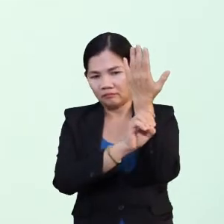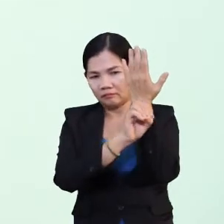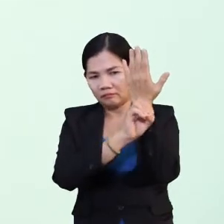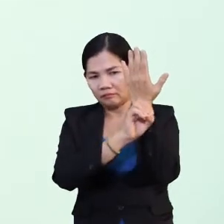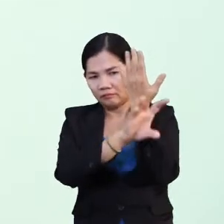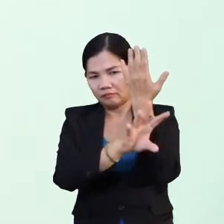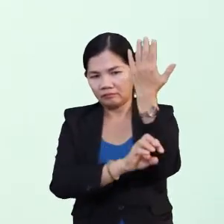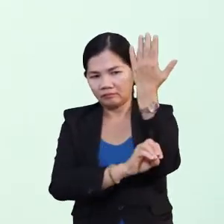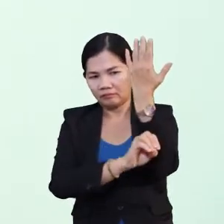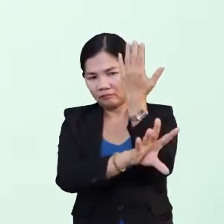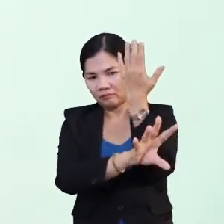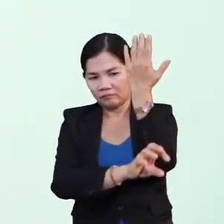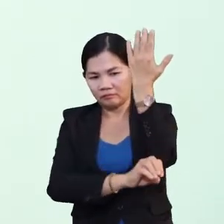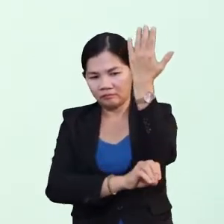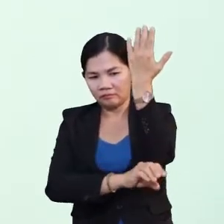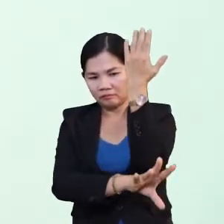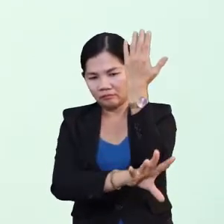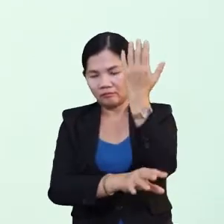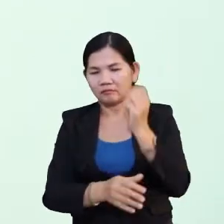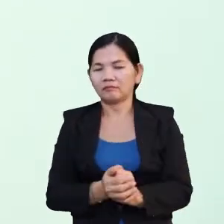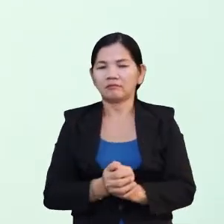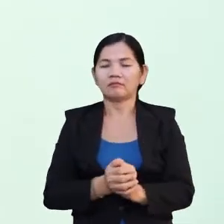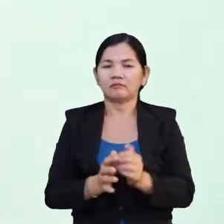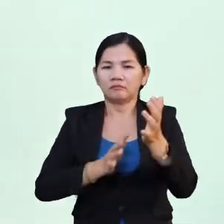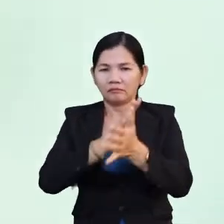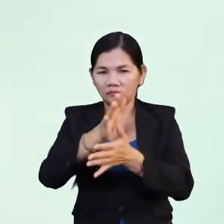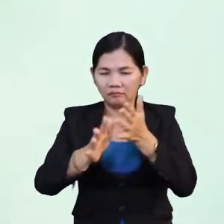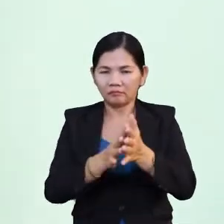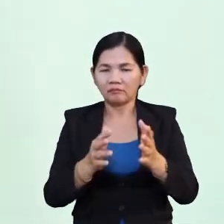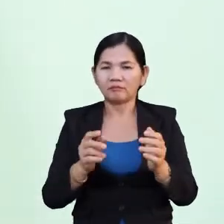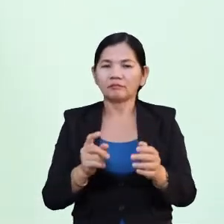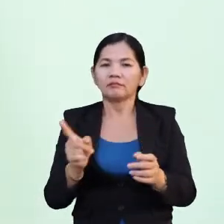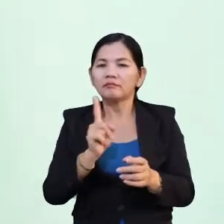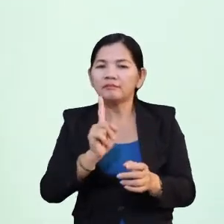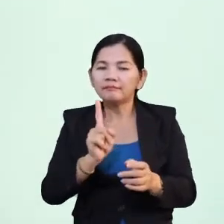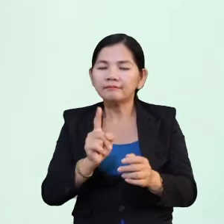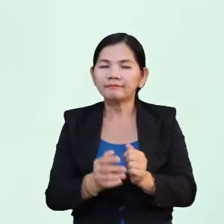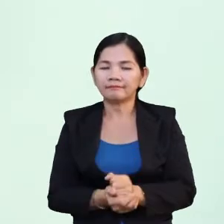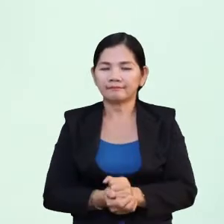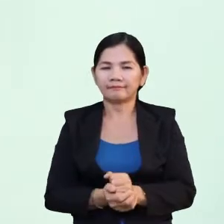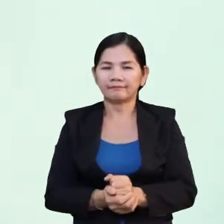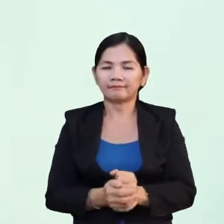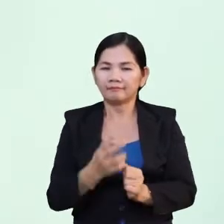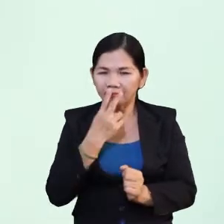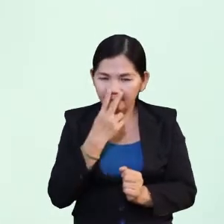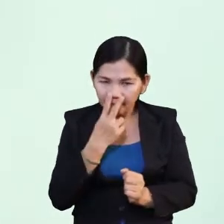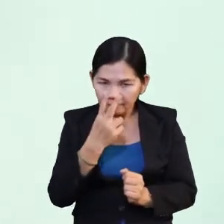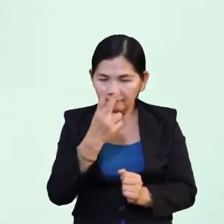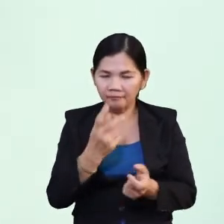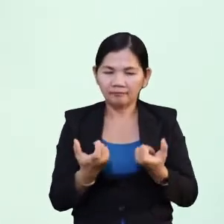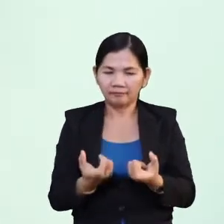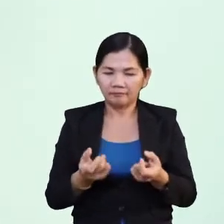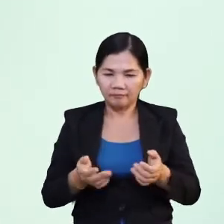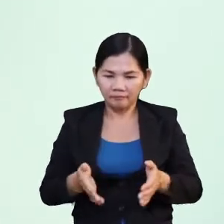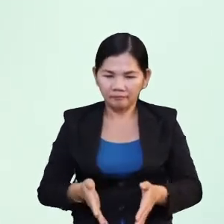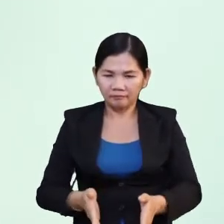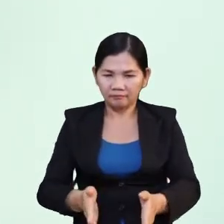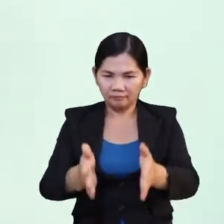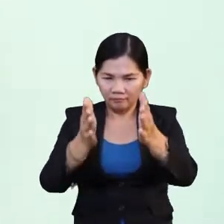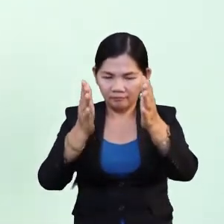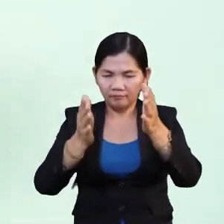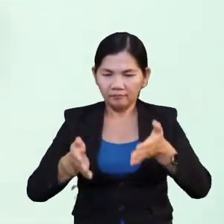ចរាចរចាអញ្ចឹងកូនធ្លាប់ឃើញភ្លើងសញ្ញាចរាចរណ៍នៅឯណាលេកូនចាគឺនៅតាមផ្